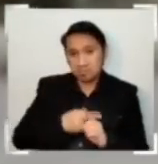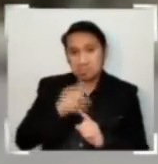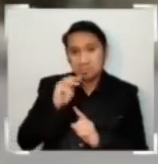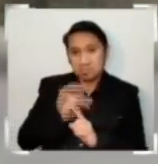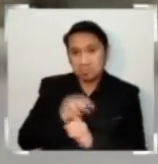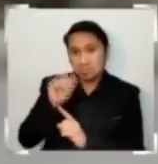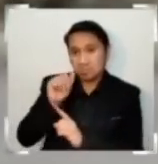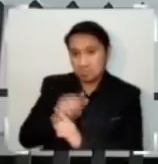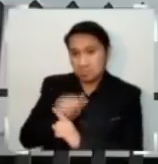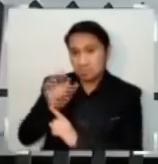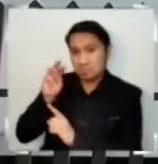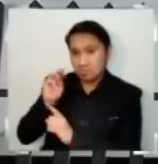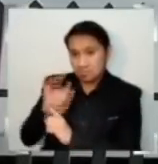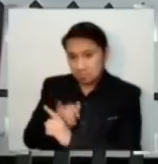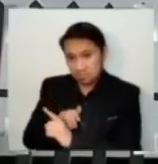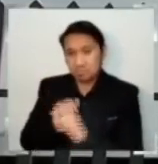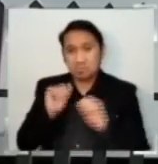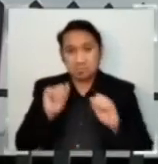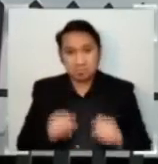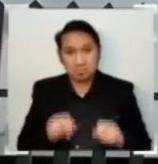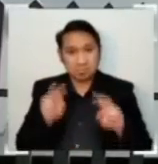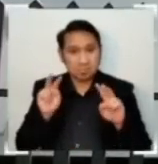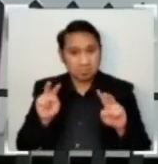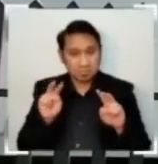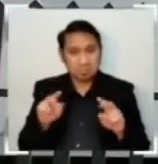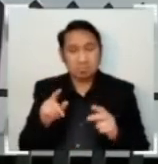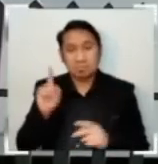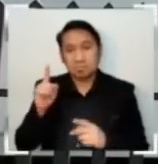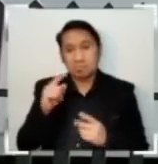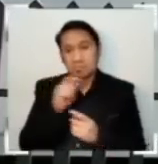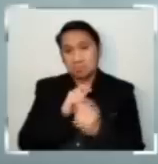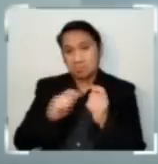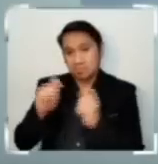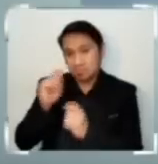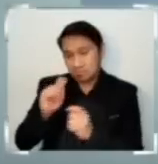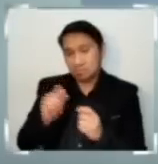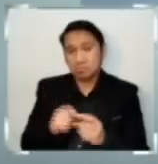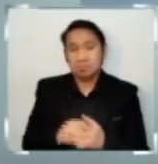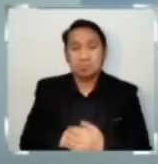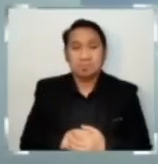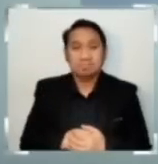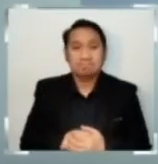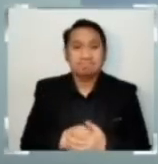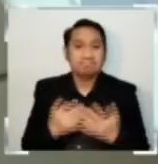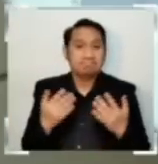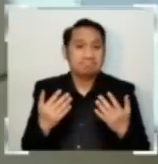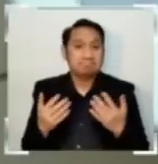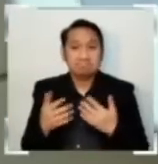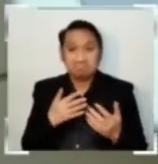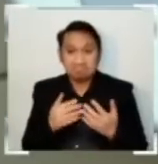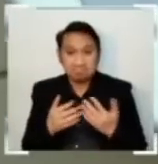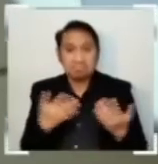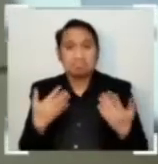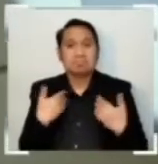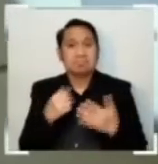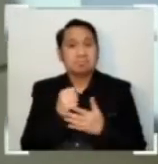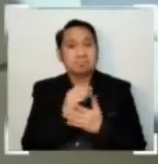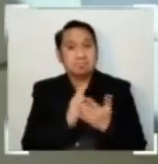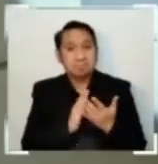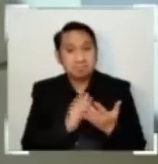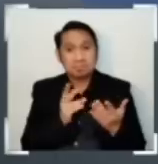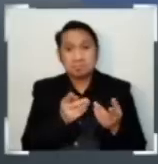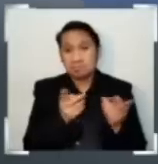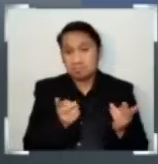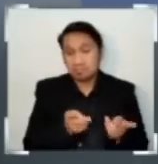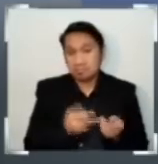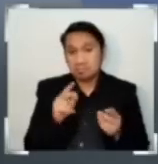ay maka-monitor tayo ng at least isang bagyo o tropical cyclone. Sa gitna niyan, may mga lugar din sa Metro Manila at Cavite na